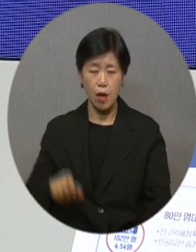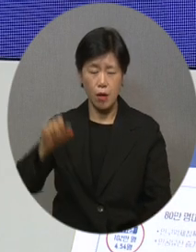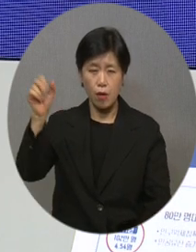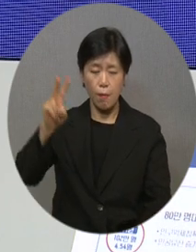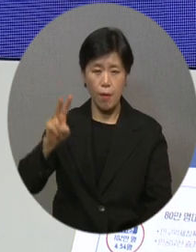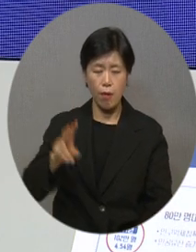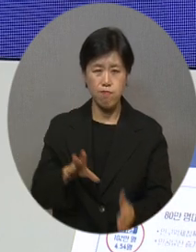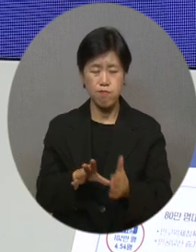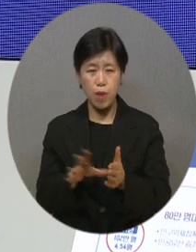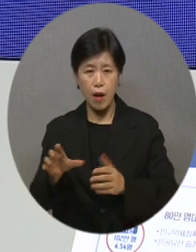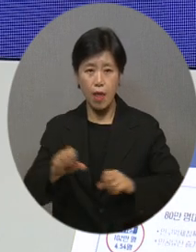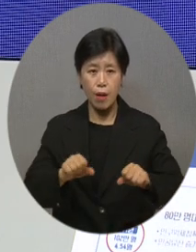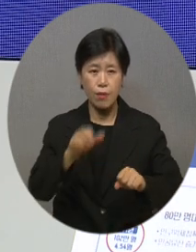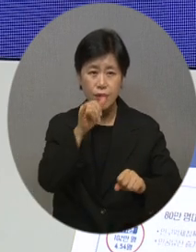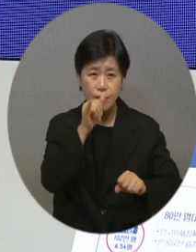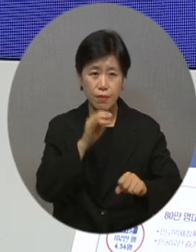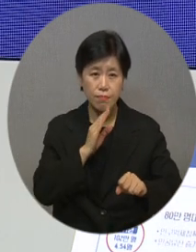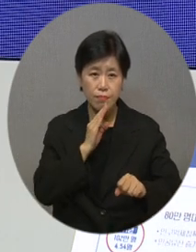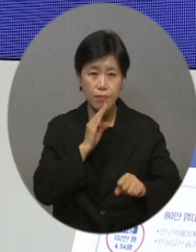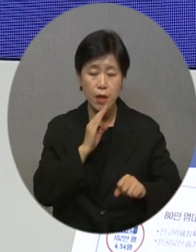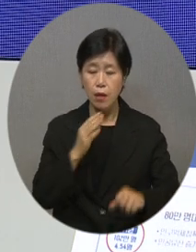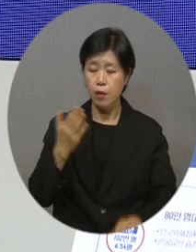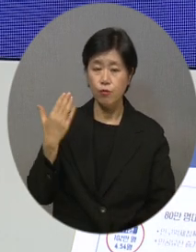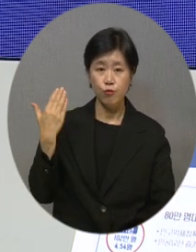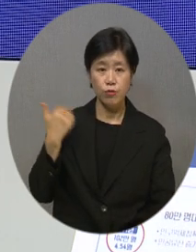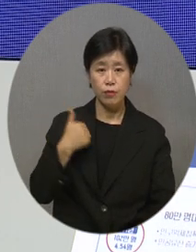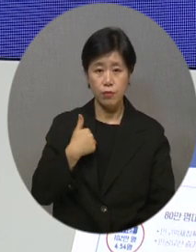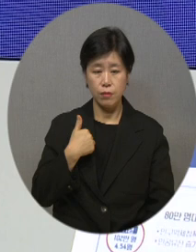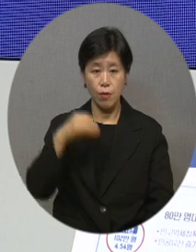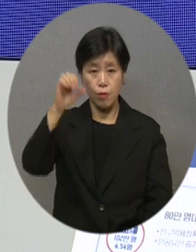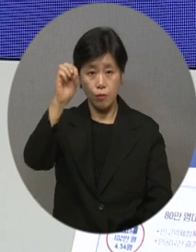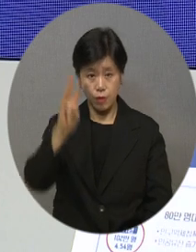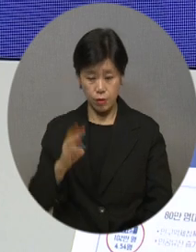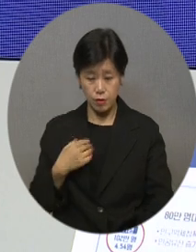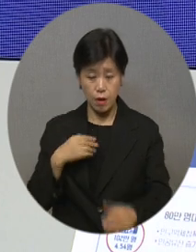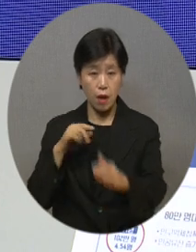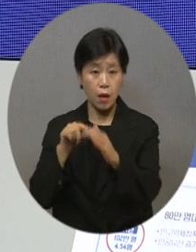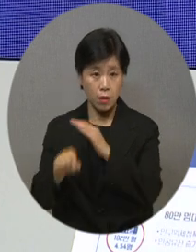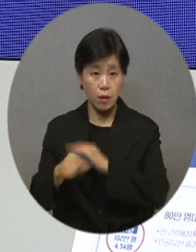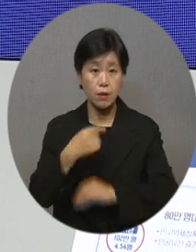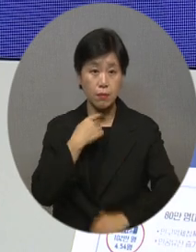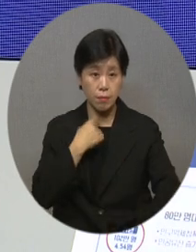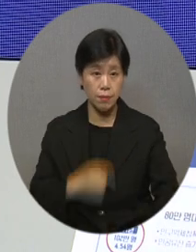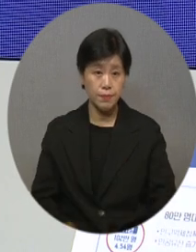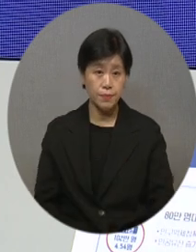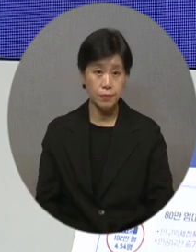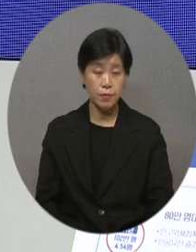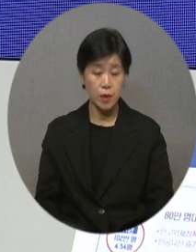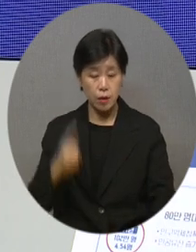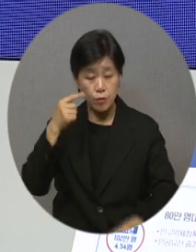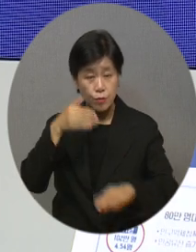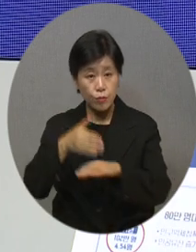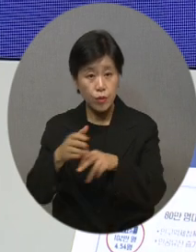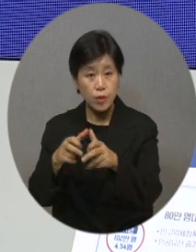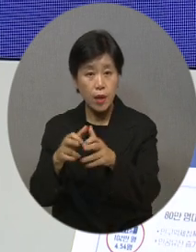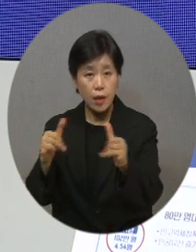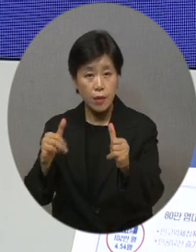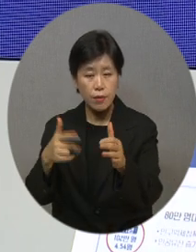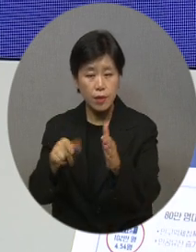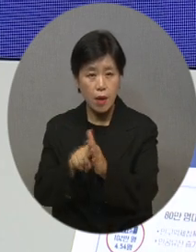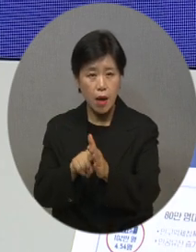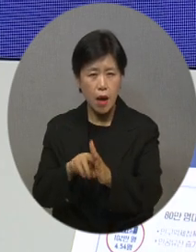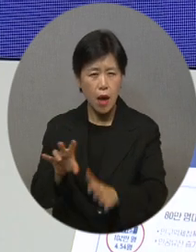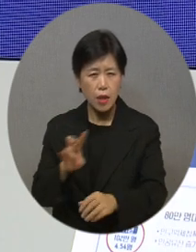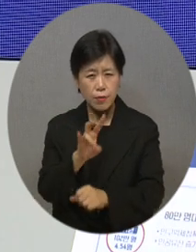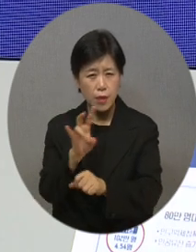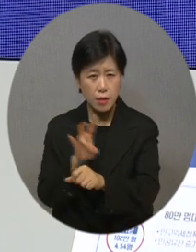제가 그 광주를 가봤습니다. 가보니까 그 발달장애인 24시간 돌봄 서비스를 하고 있는데요.